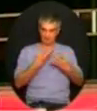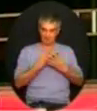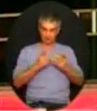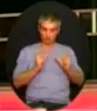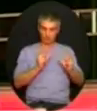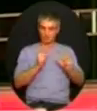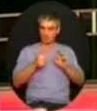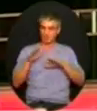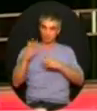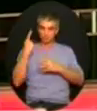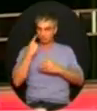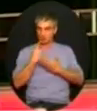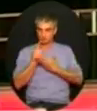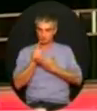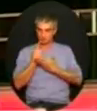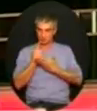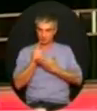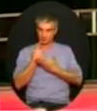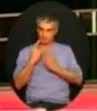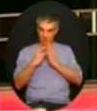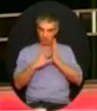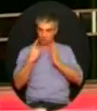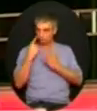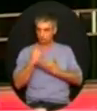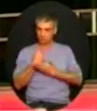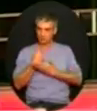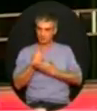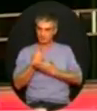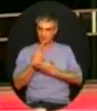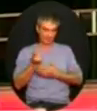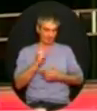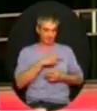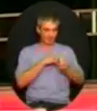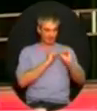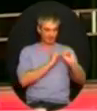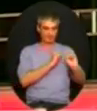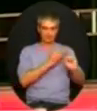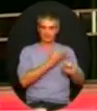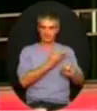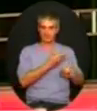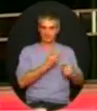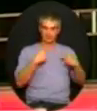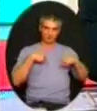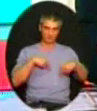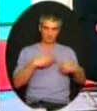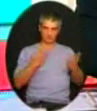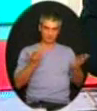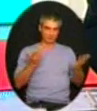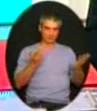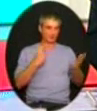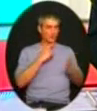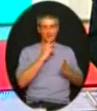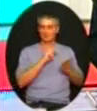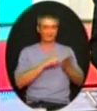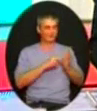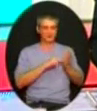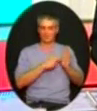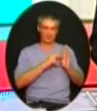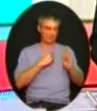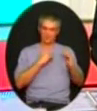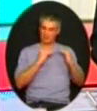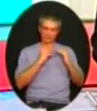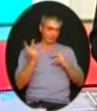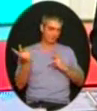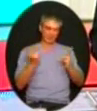הגנה לראש ממשלה מושחת וחוקים מושחתים, לבין להתייצב מאחורי היושב-ראש, אני לא מבינה. על דפוס התנהגות פוליטית, לא השוויתי